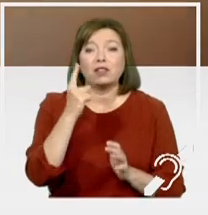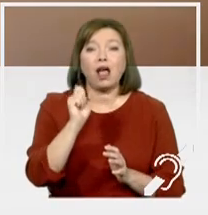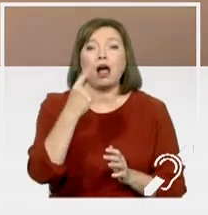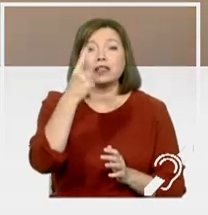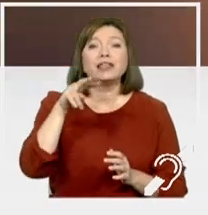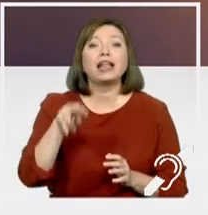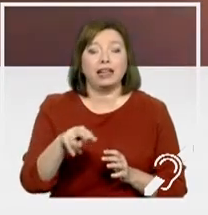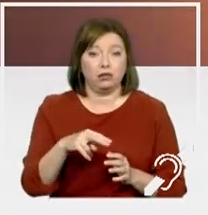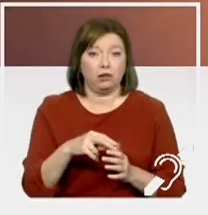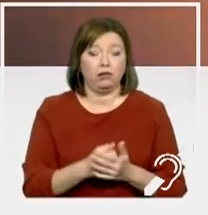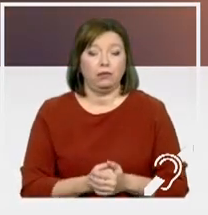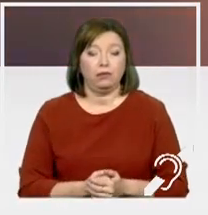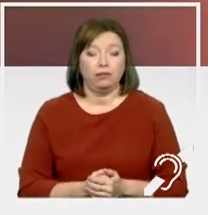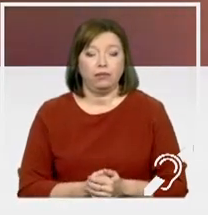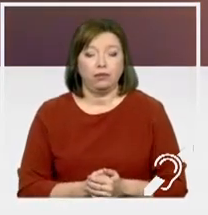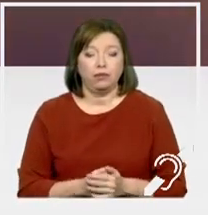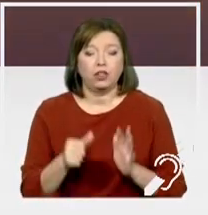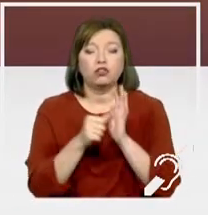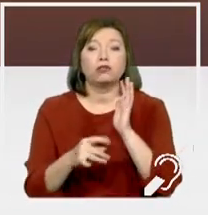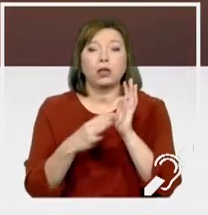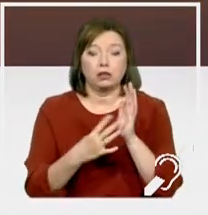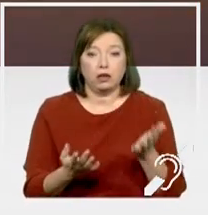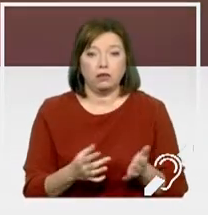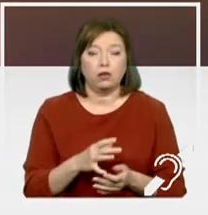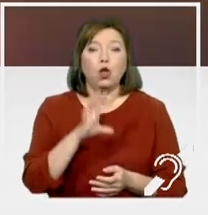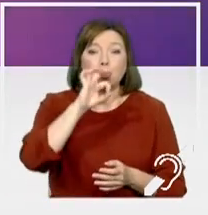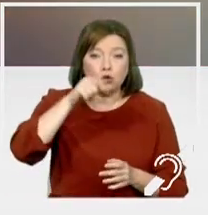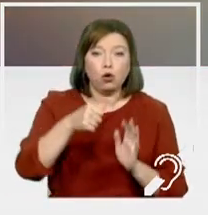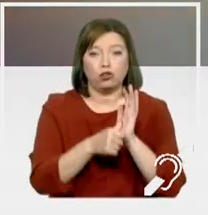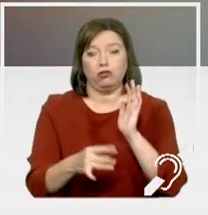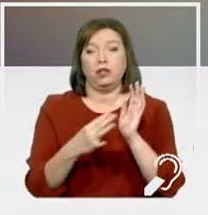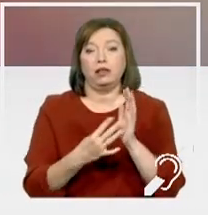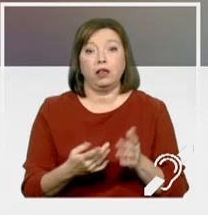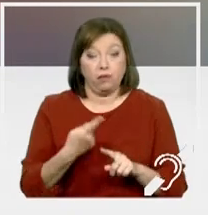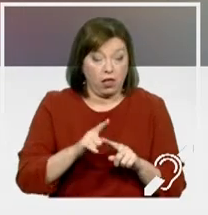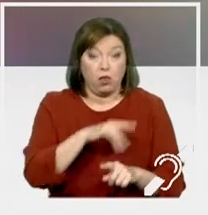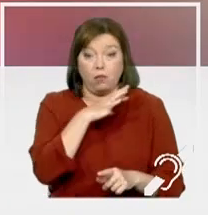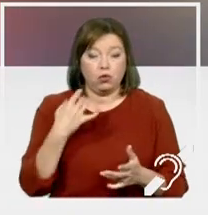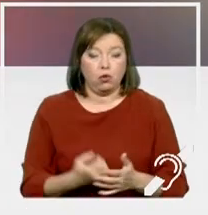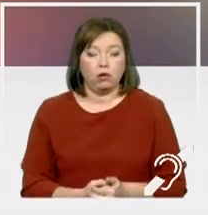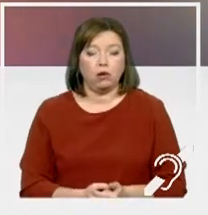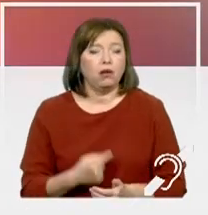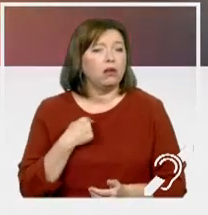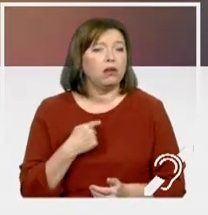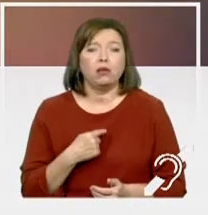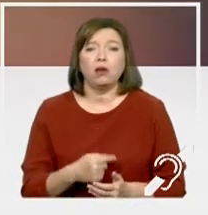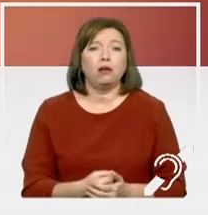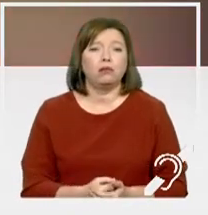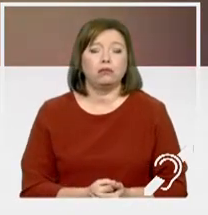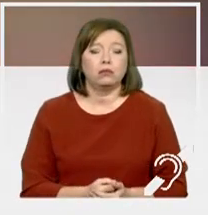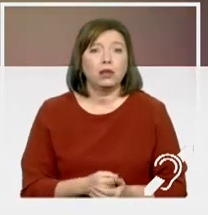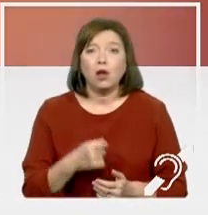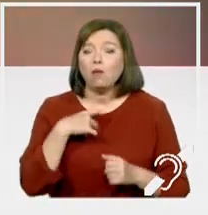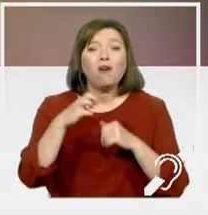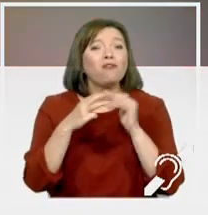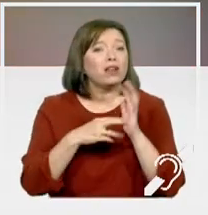aerul expirat Cât au arătat domnul 69 este 69 0,69 eu încă n am ani N